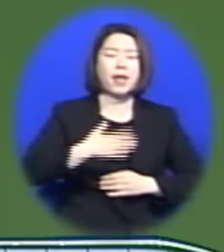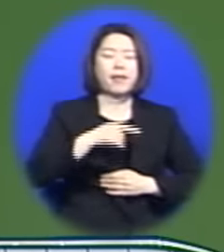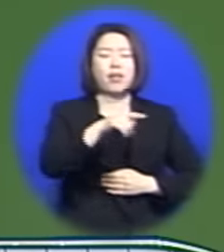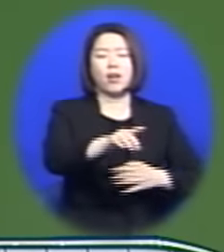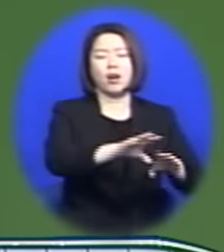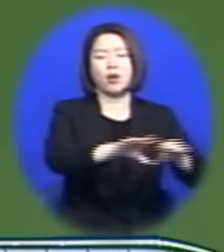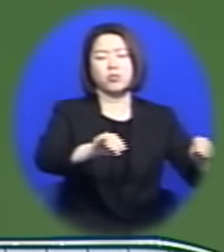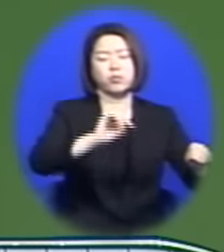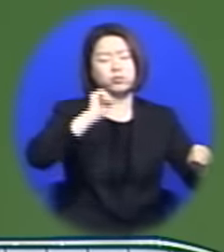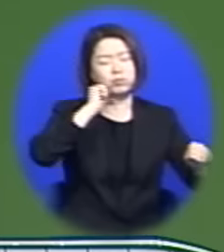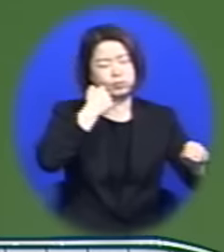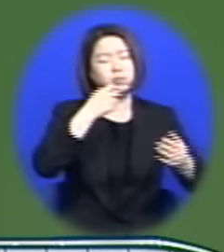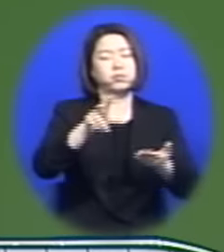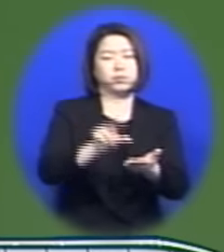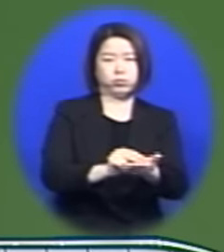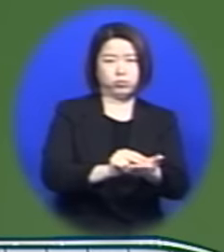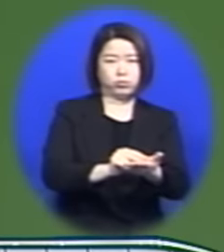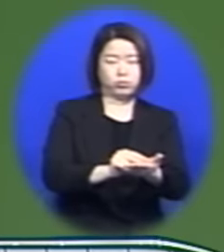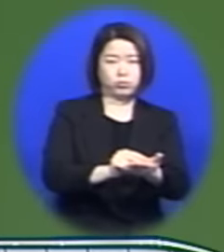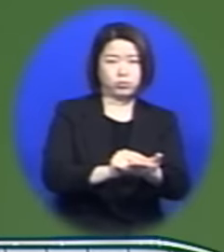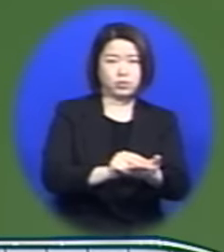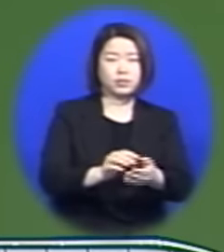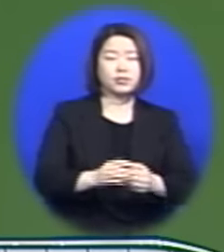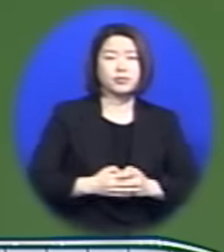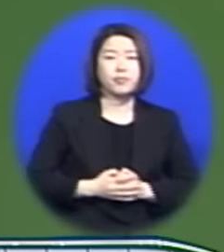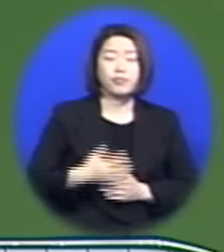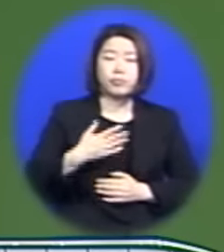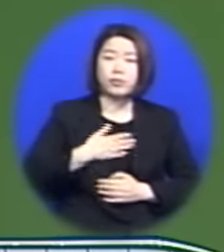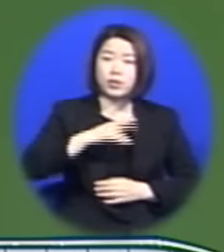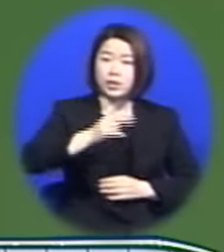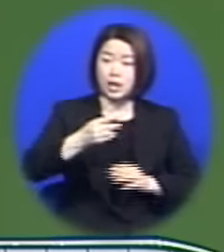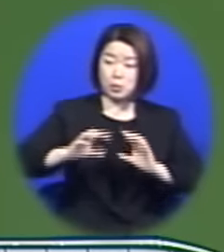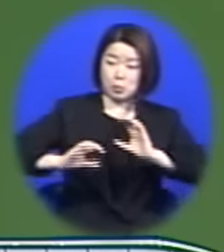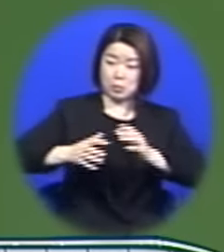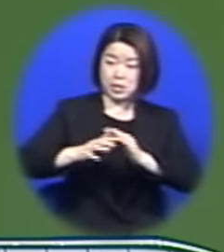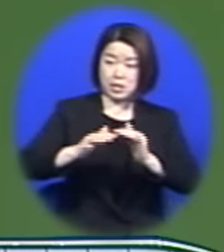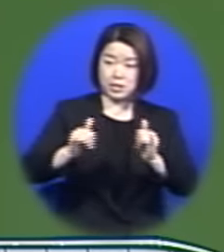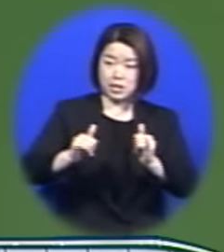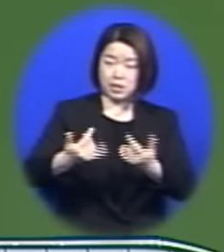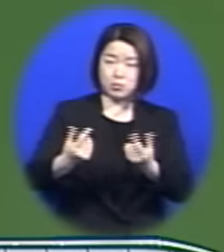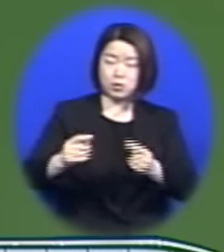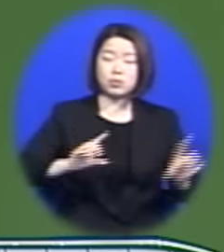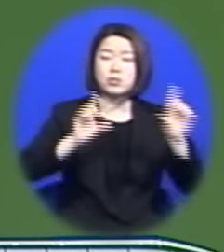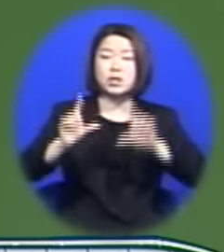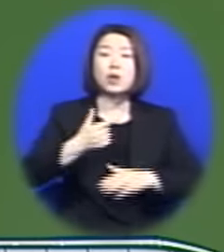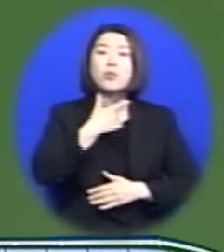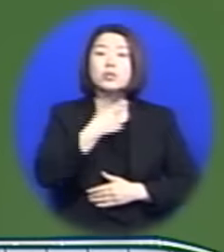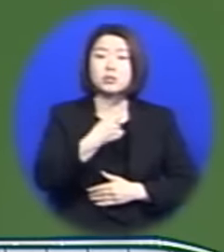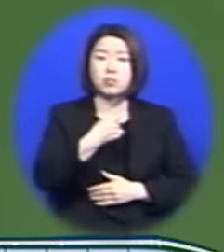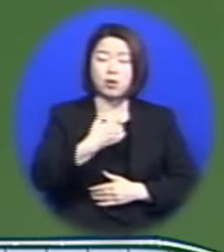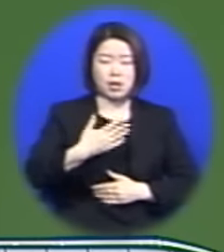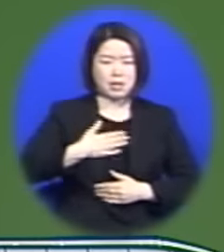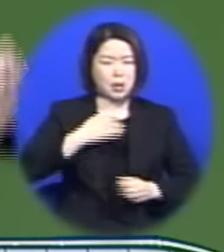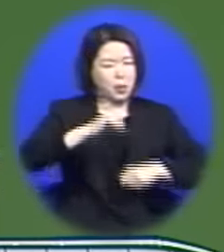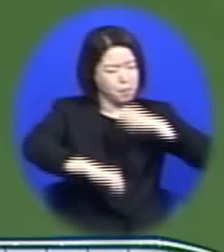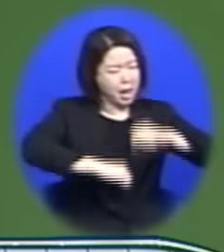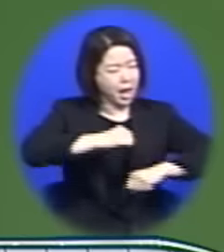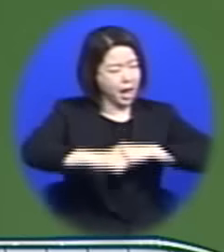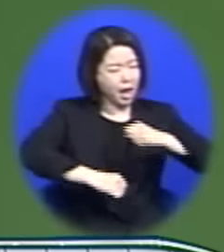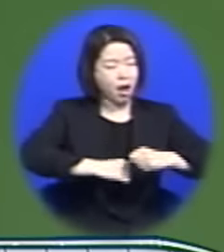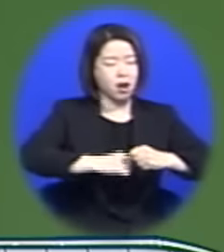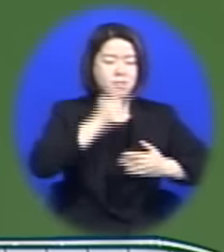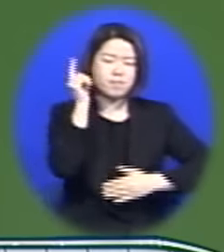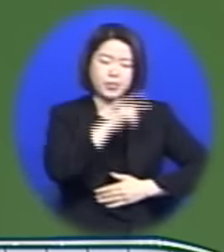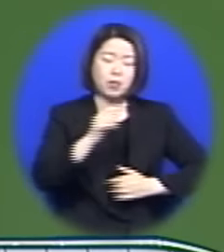너무나 어려운 문제였습니다도 람처럼 싶다 나도 마음껏 악하게 한번